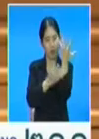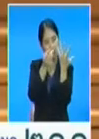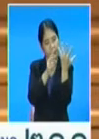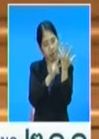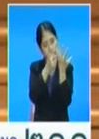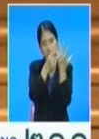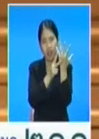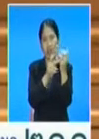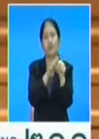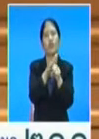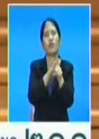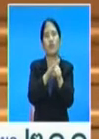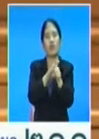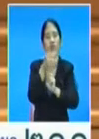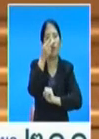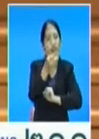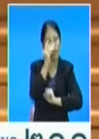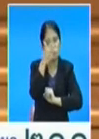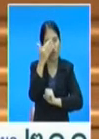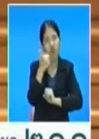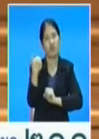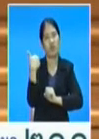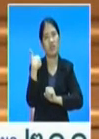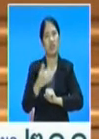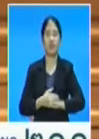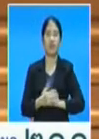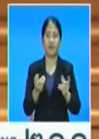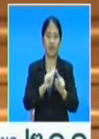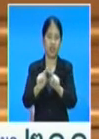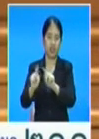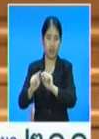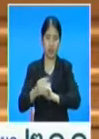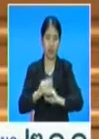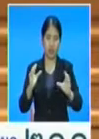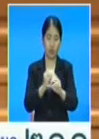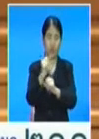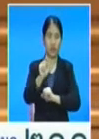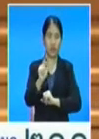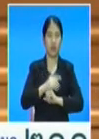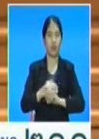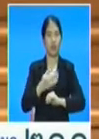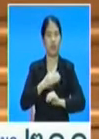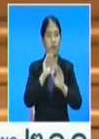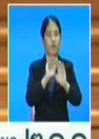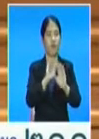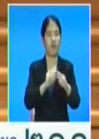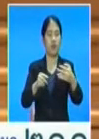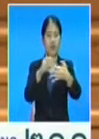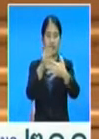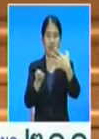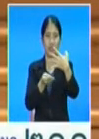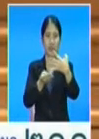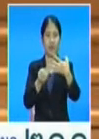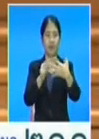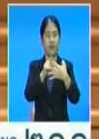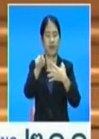งั้นผมขอฝากไว้โดยสรุปครับ4เรื่องด้วยกันครับเรื่องที่1ก็คือจะต้องให้หน่วย